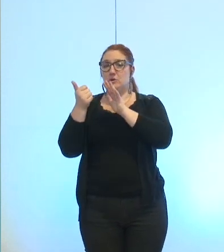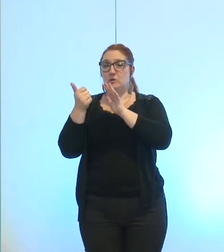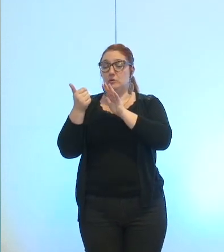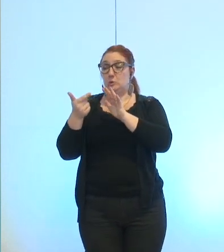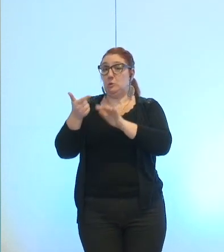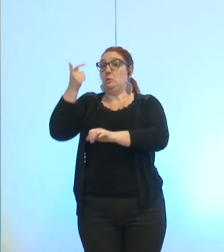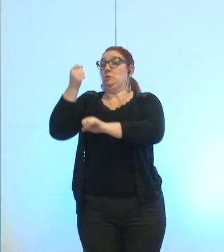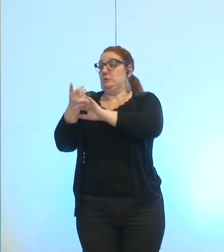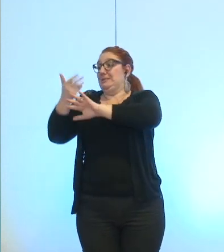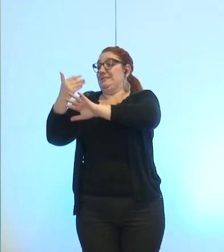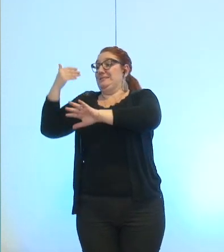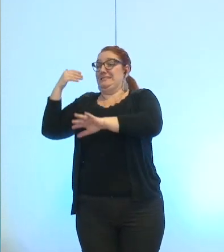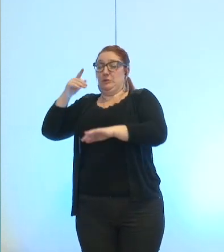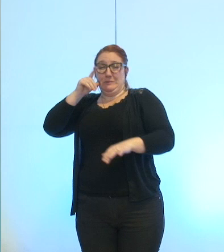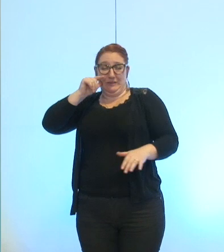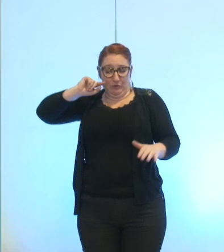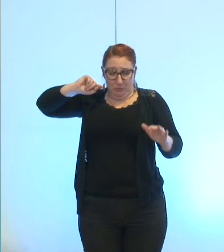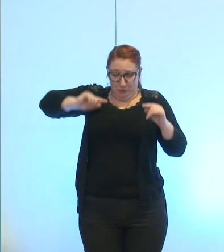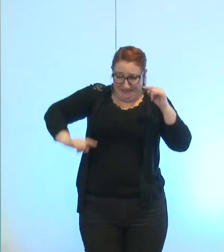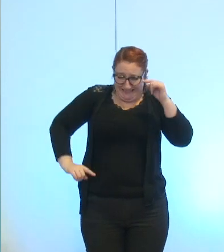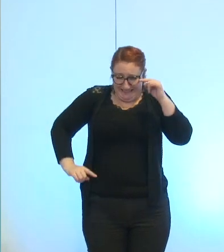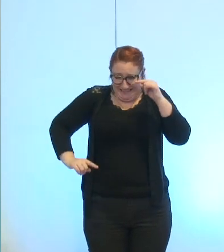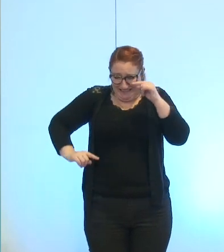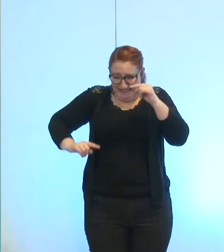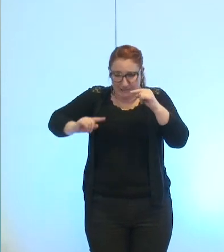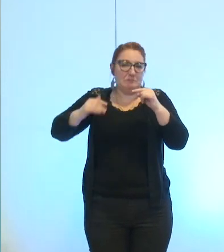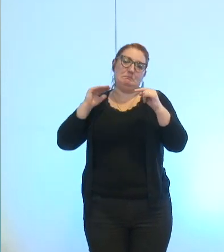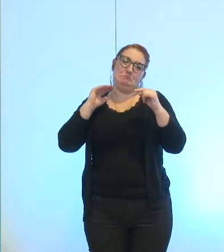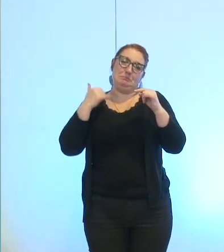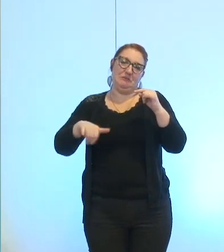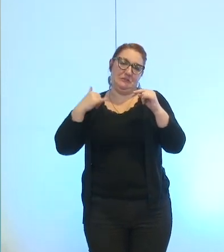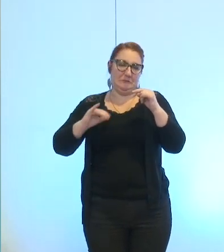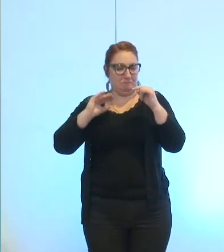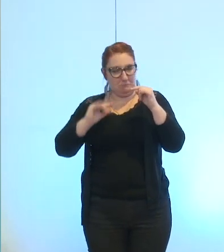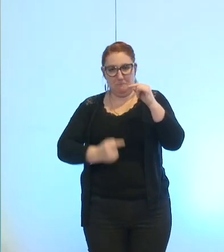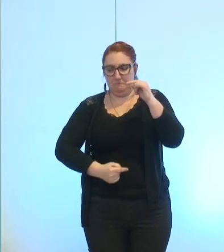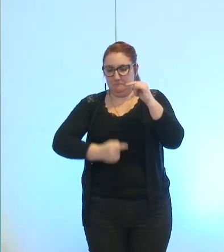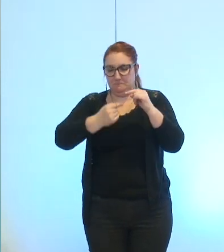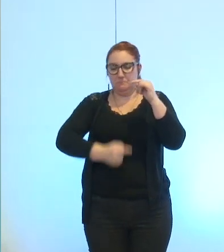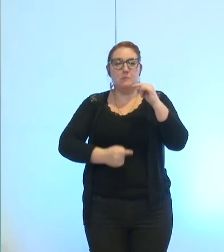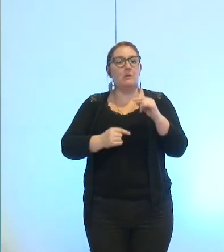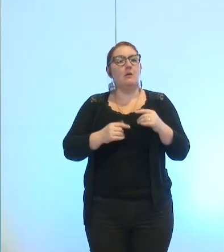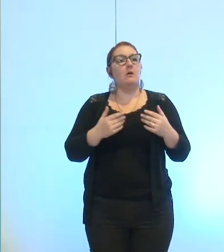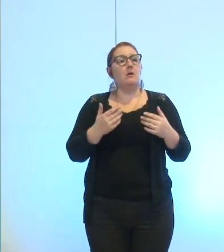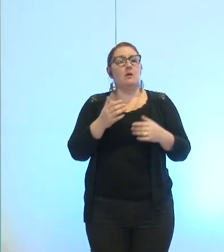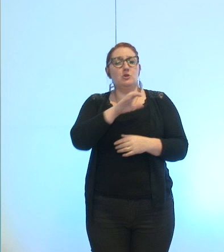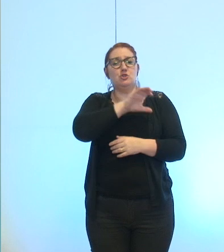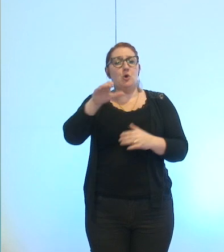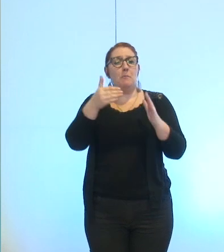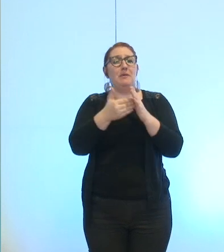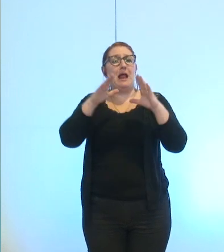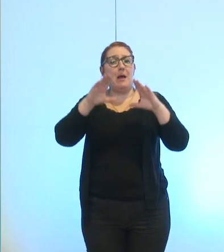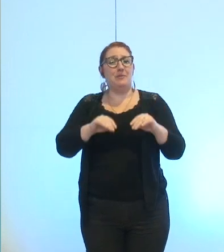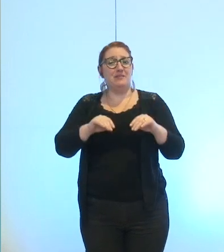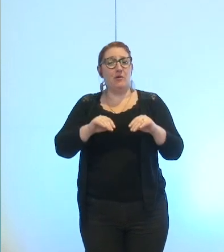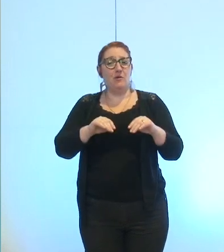Grenoble est actuellement la la 9è ville de plus de 100000 habitants en terme d'encours